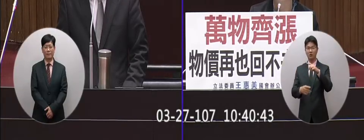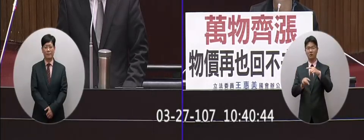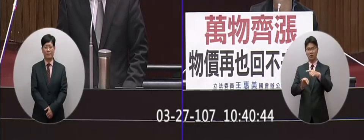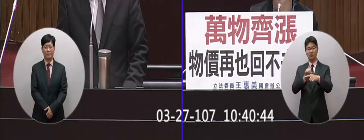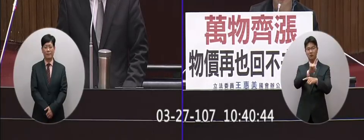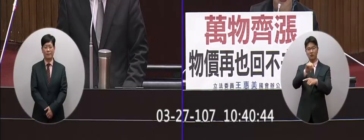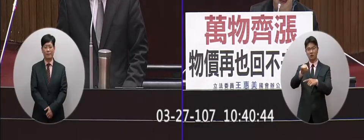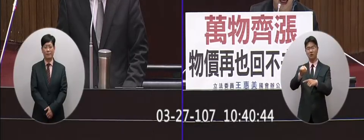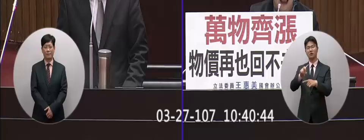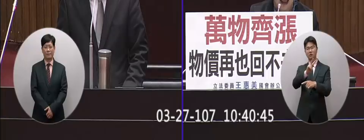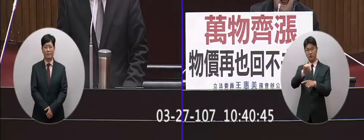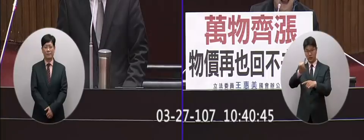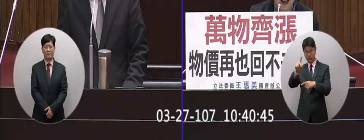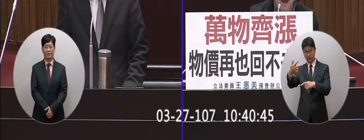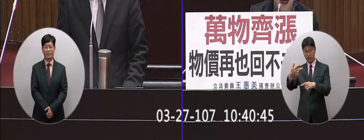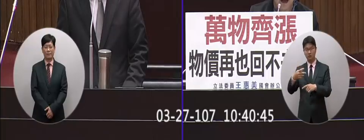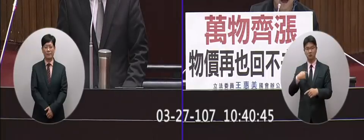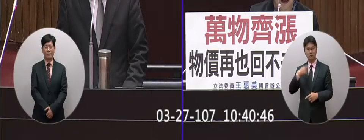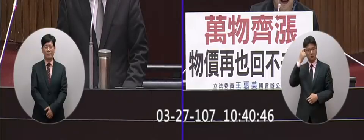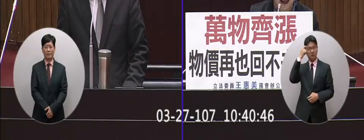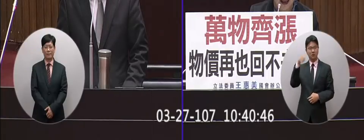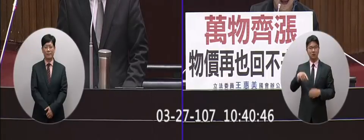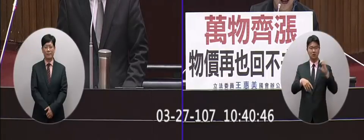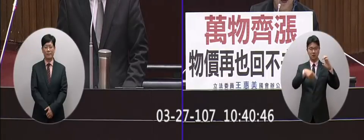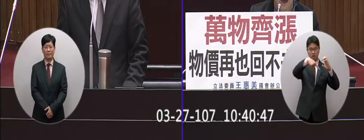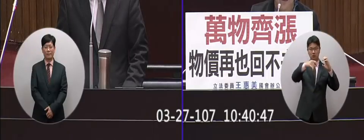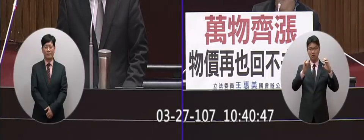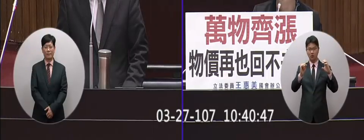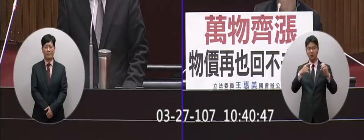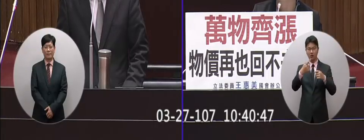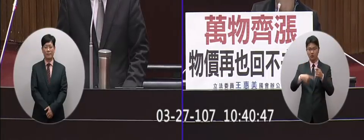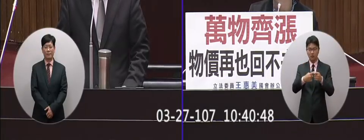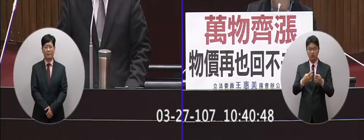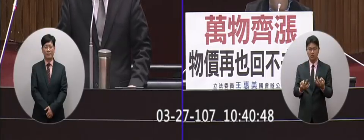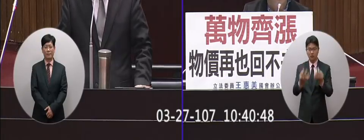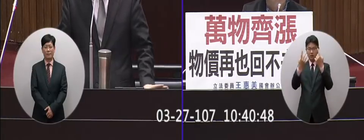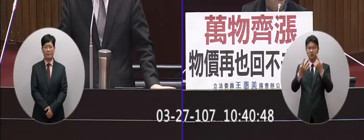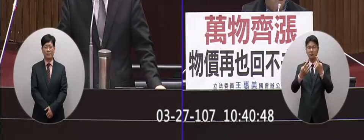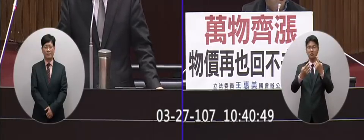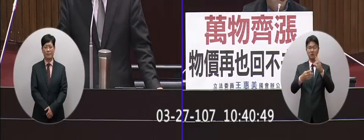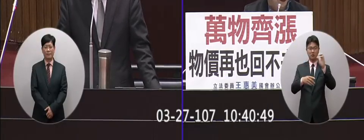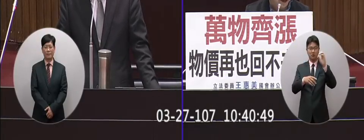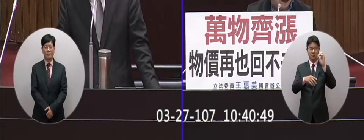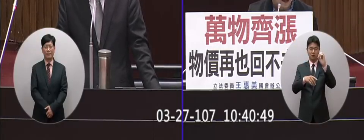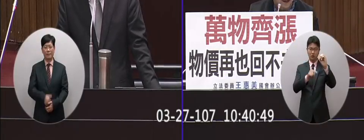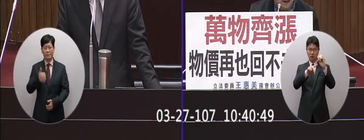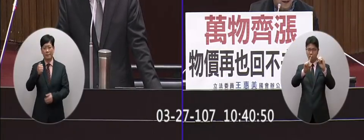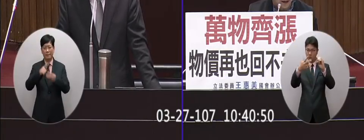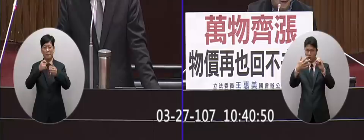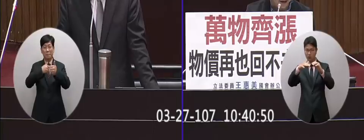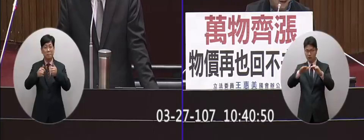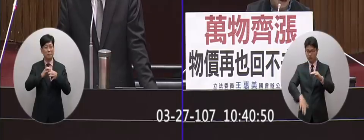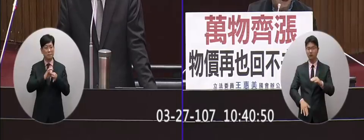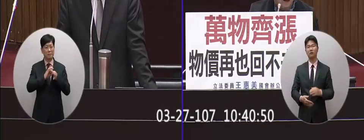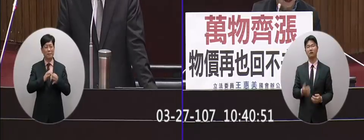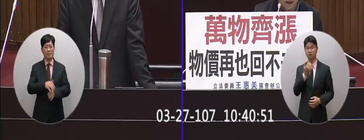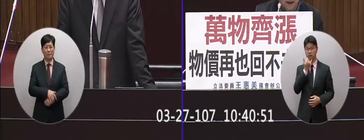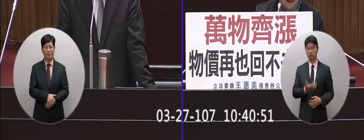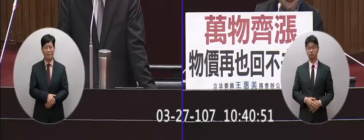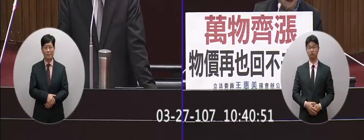是不是借着这个数字游戏啊，来让 CPI 的这个年增率啊降到 0.08 以下？ 是，感谢王委员的关心